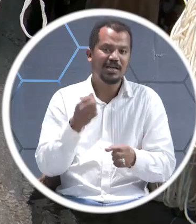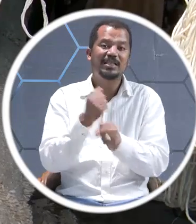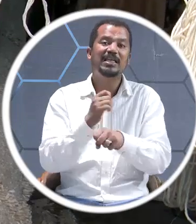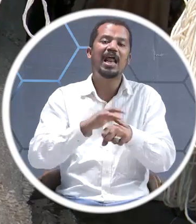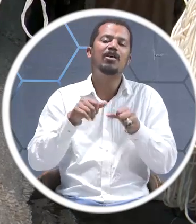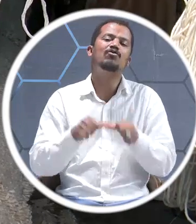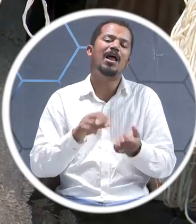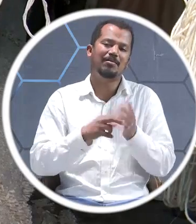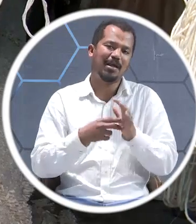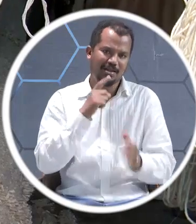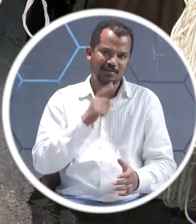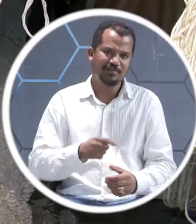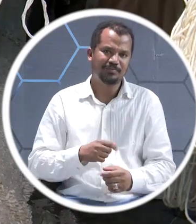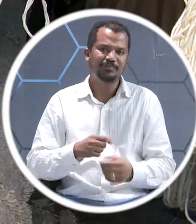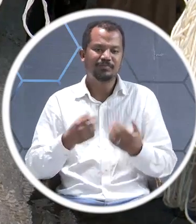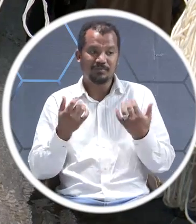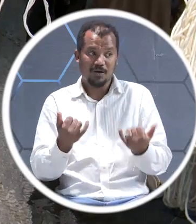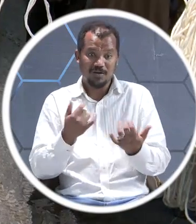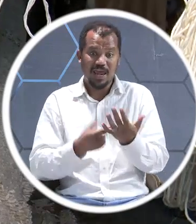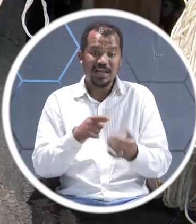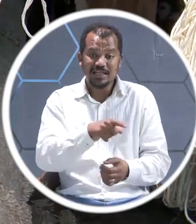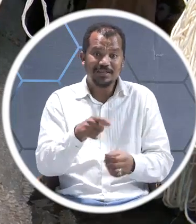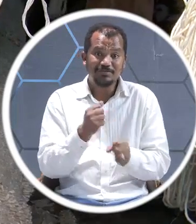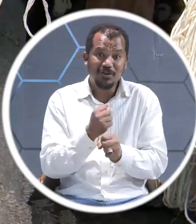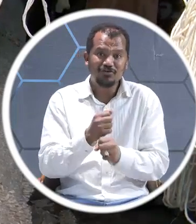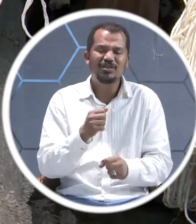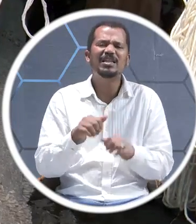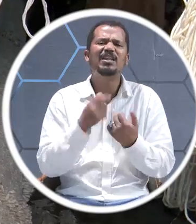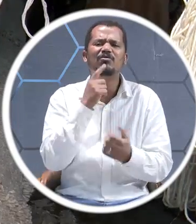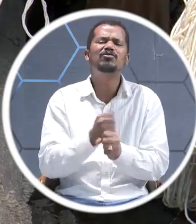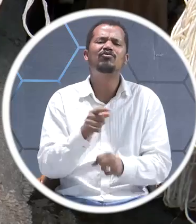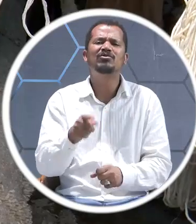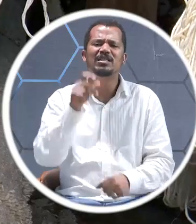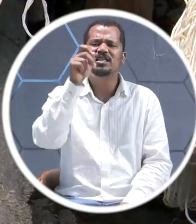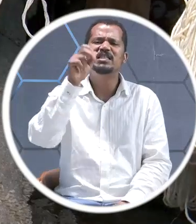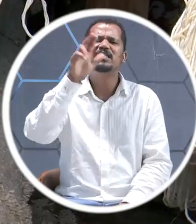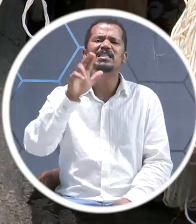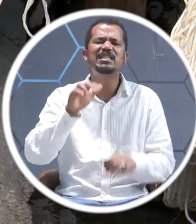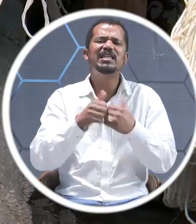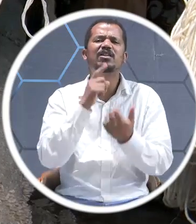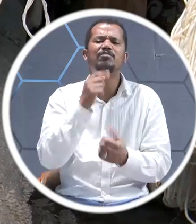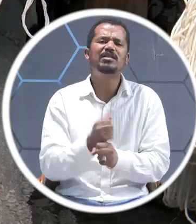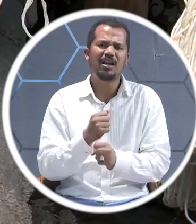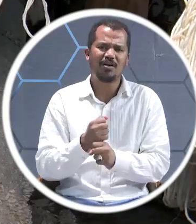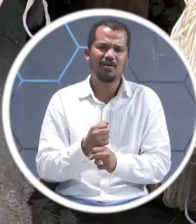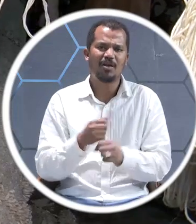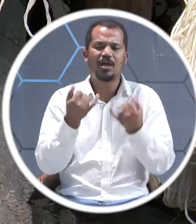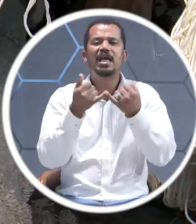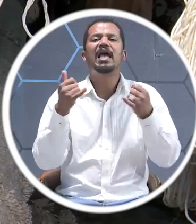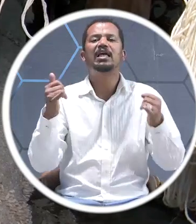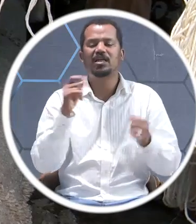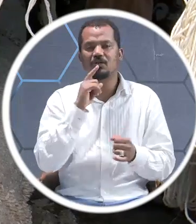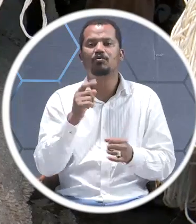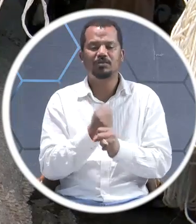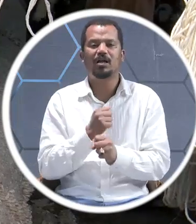በኋላ ስራ ላይ ይውላል ማለት ነው። ይሄ የምታደሩትም እናንተ ናችሁ? ከምንድን ነው የምታደሩት? ድሩ ከምንድን ነው የሚሰራው? እሱ ተክር